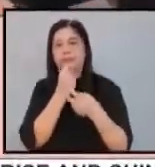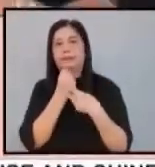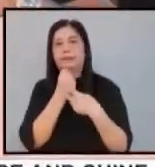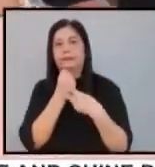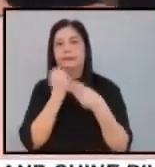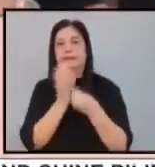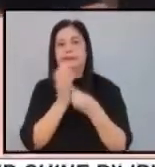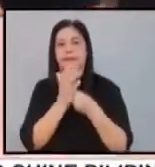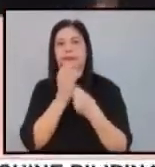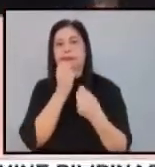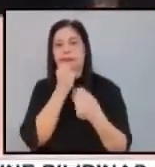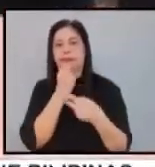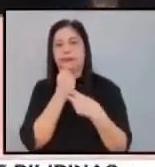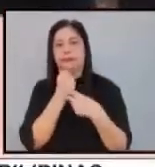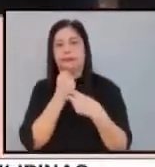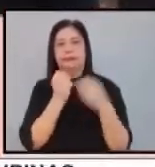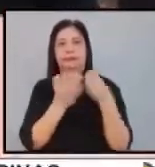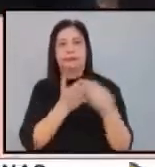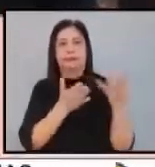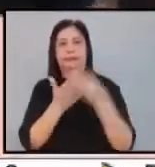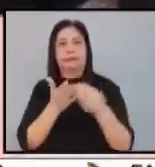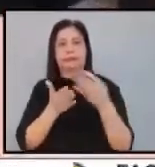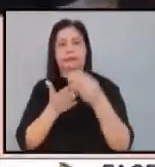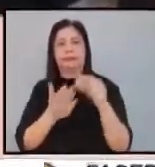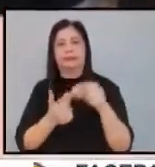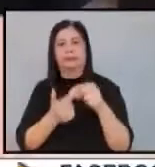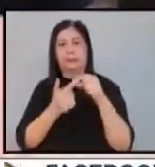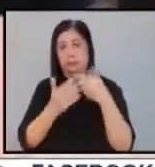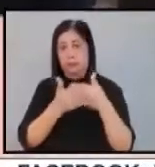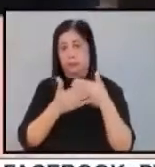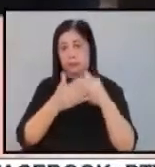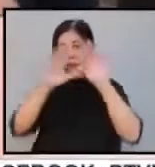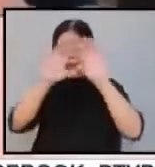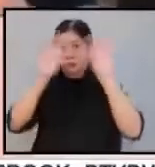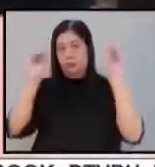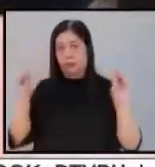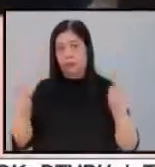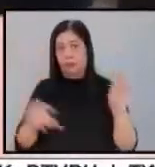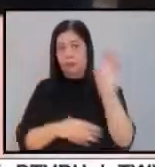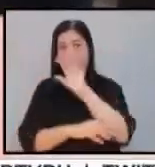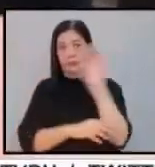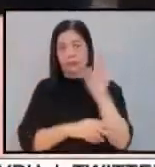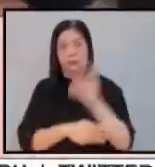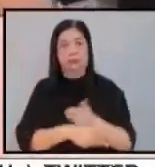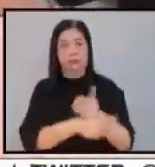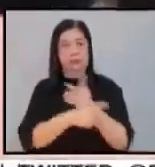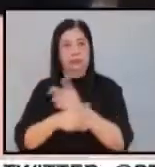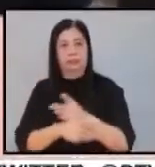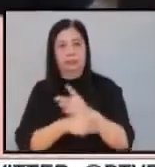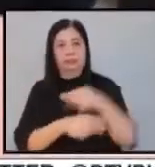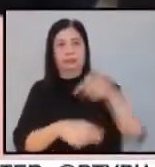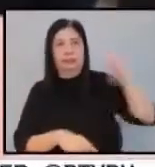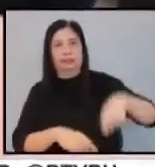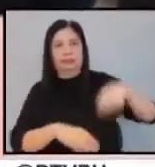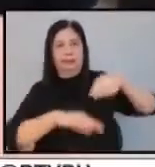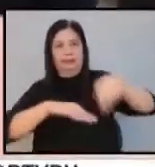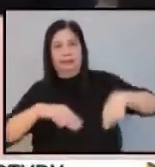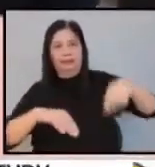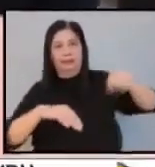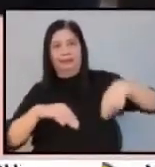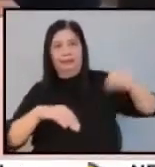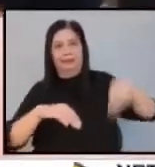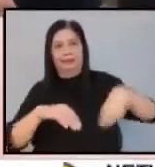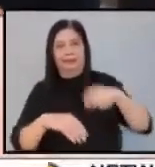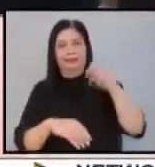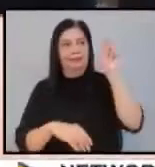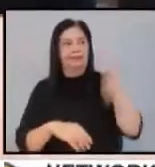sa pag-gastos, lalo na ngayon magpapasko, no? Ingat po tayo sa credit cards kasi hindi magugulat